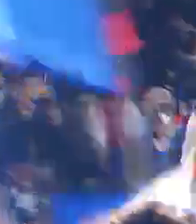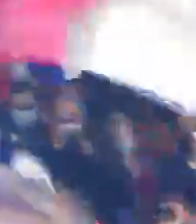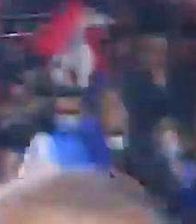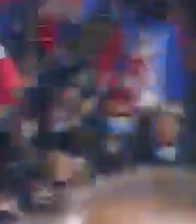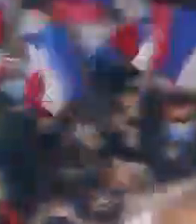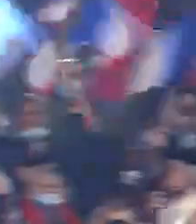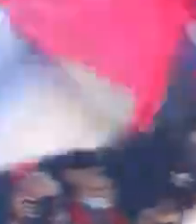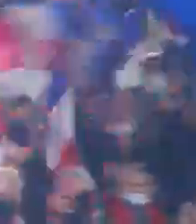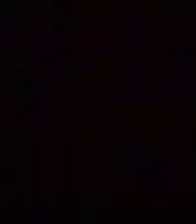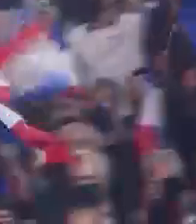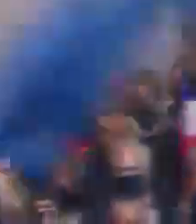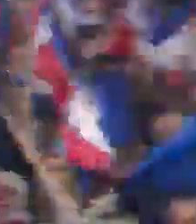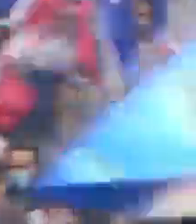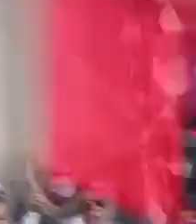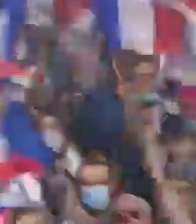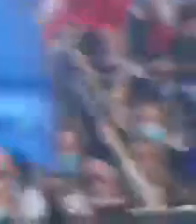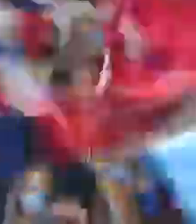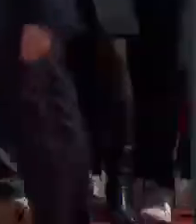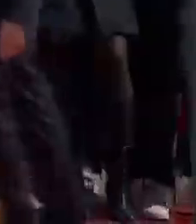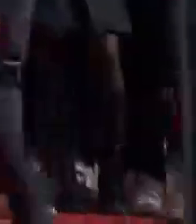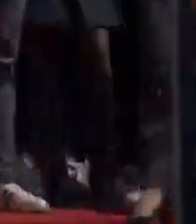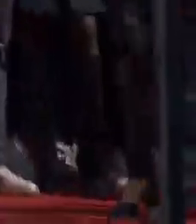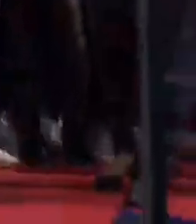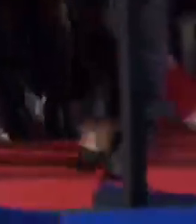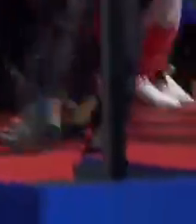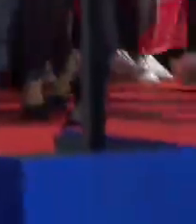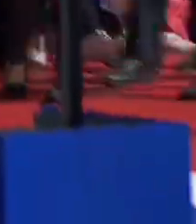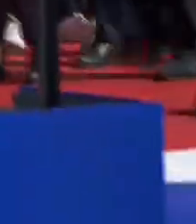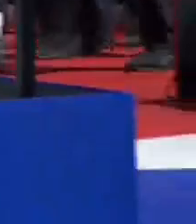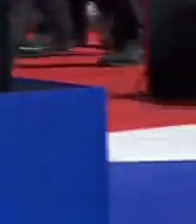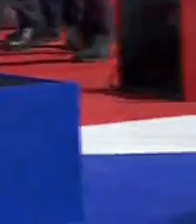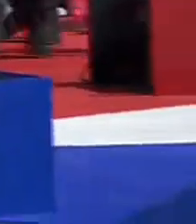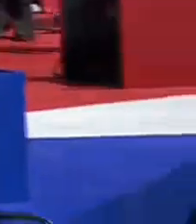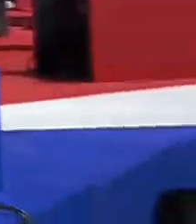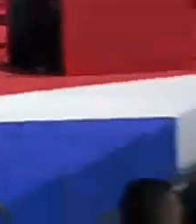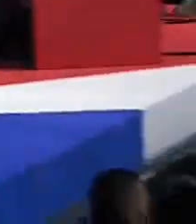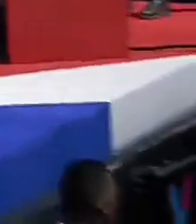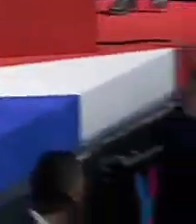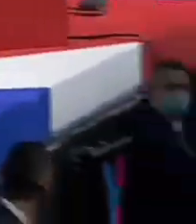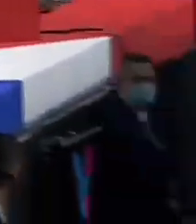Là, peut-être.